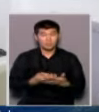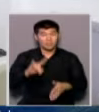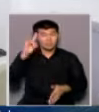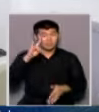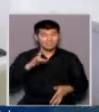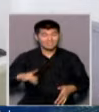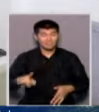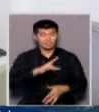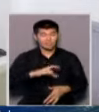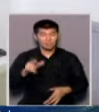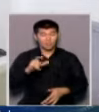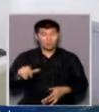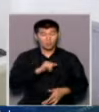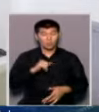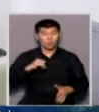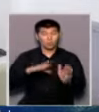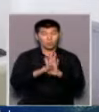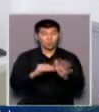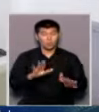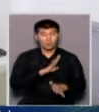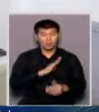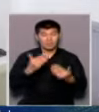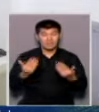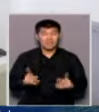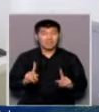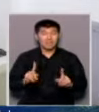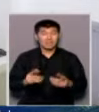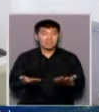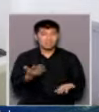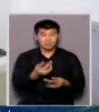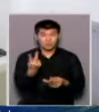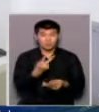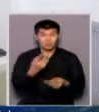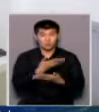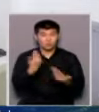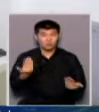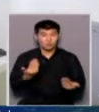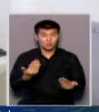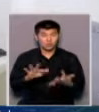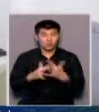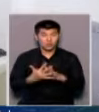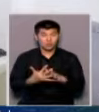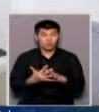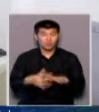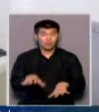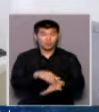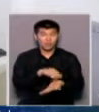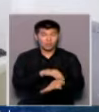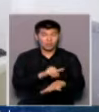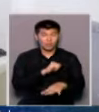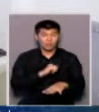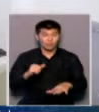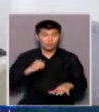Қазақстан Республикасының азаматтарын өзін ұсыну арқылы да беріп отыр. Егер ол екеуі де болмаса, онда аудан әкімі, қала әкімінде